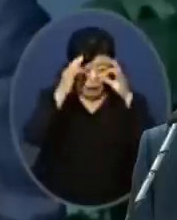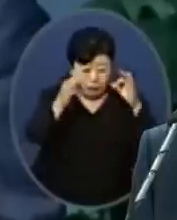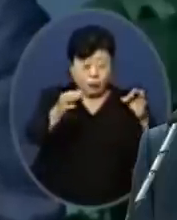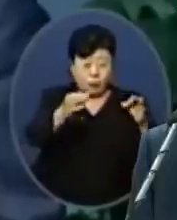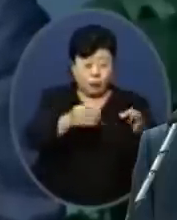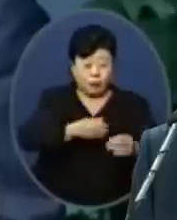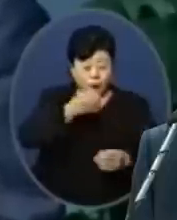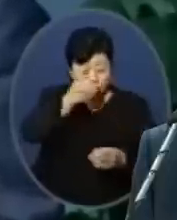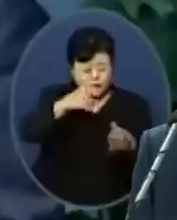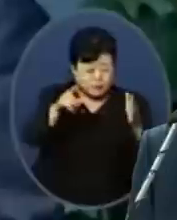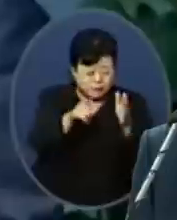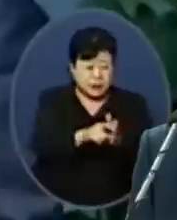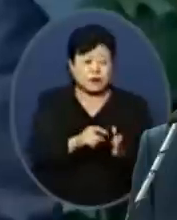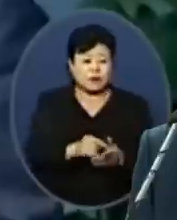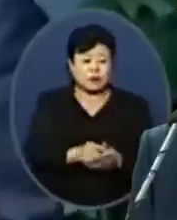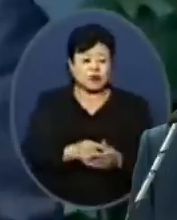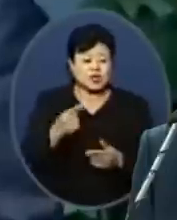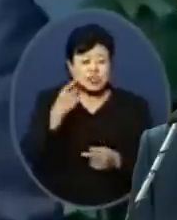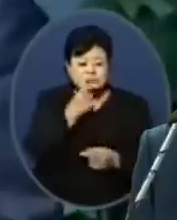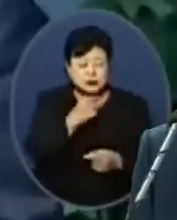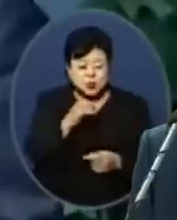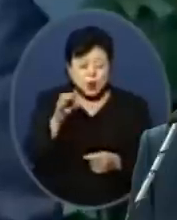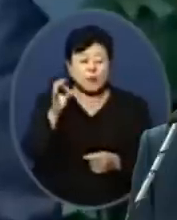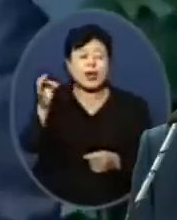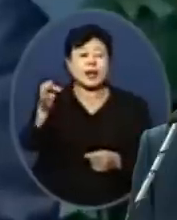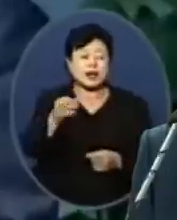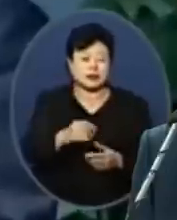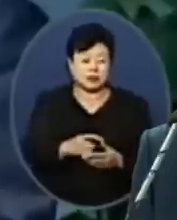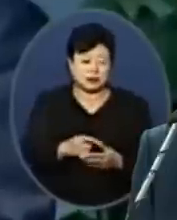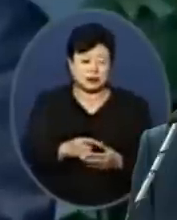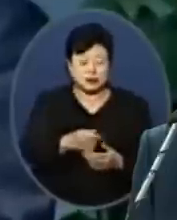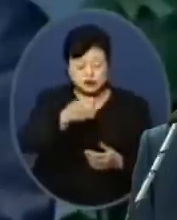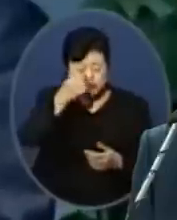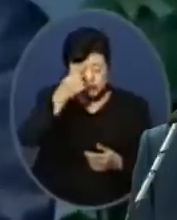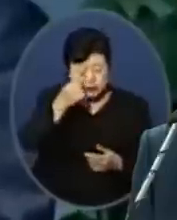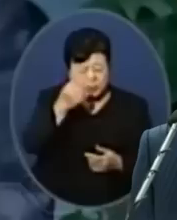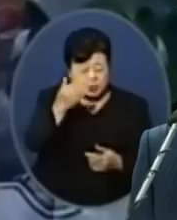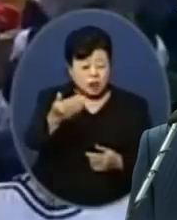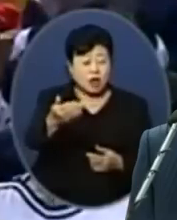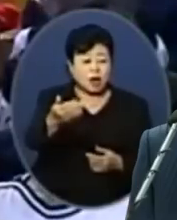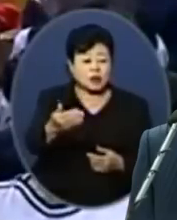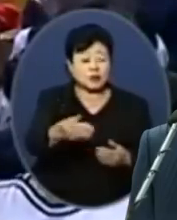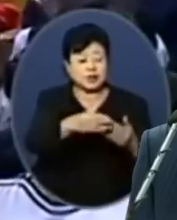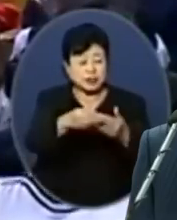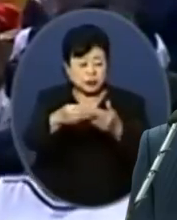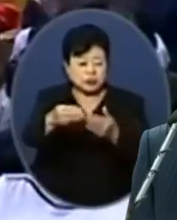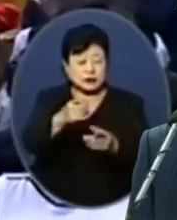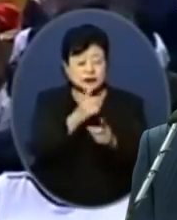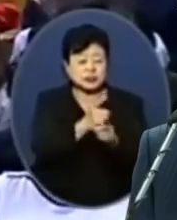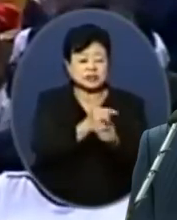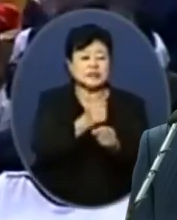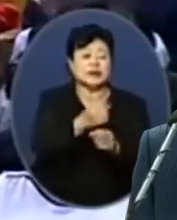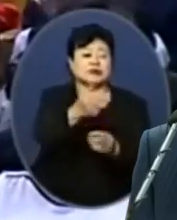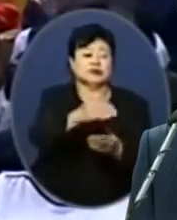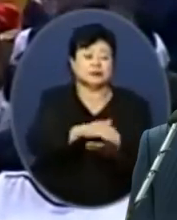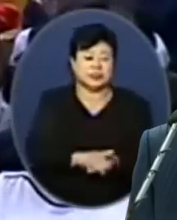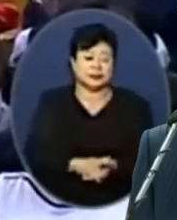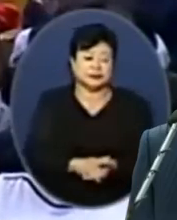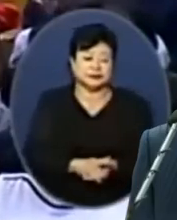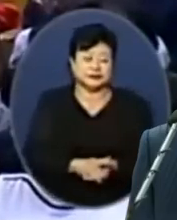그 꿈을 믿고 그 꿈을 입술로 고백하고 나가면 꿈이 여러분을 이끌어가서 승리하게 만들어주는